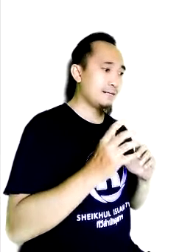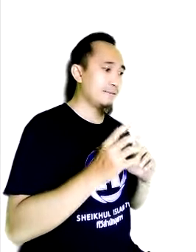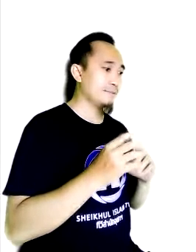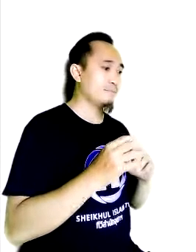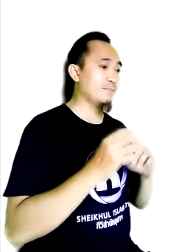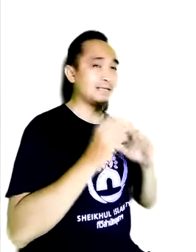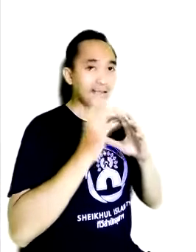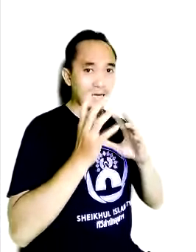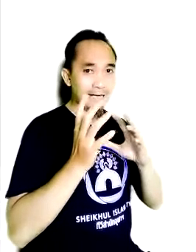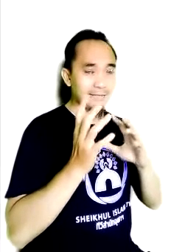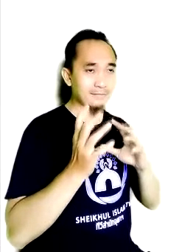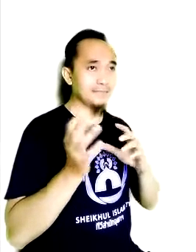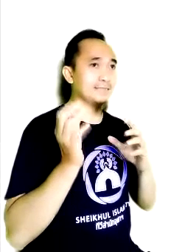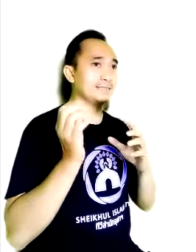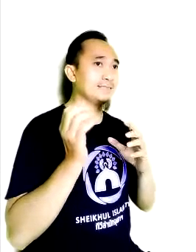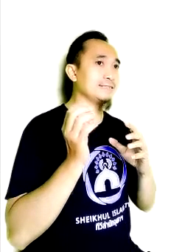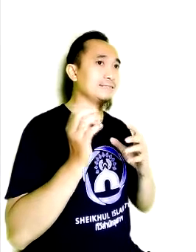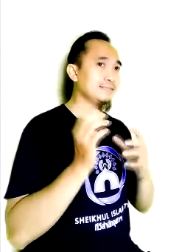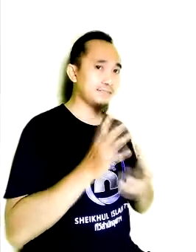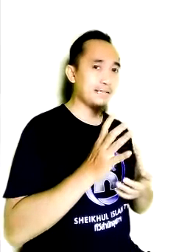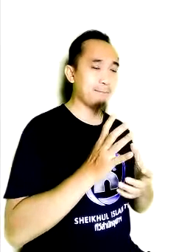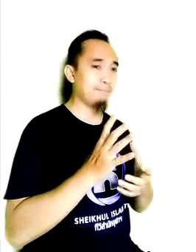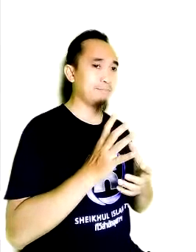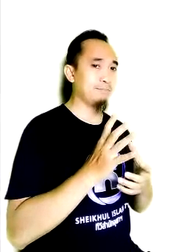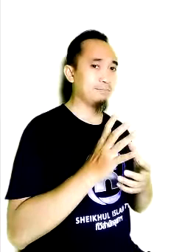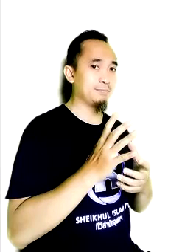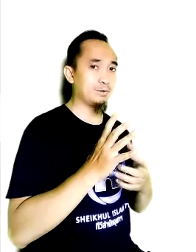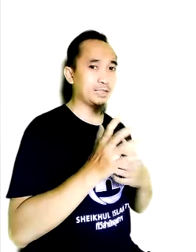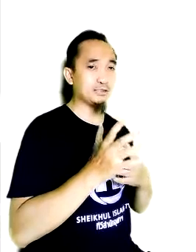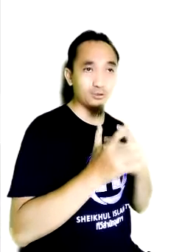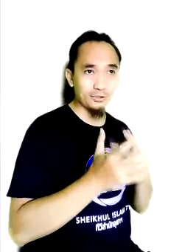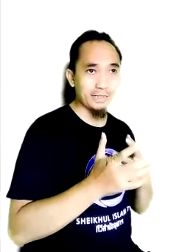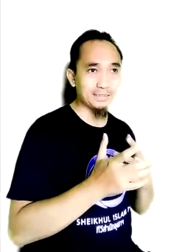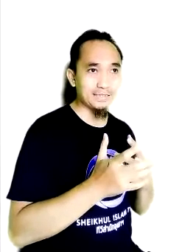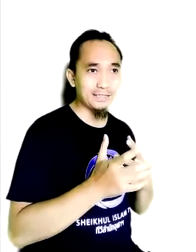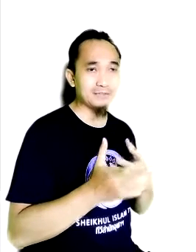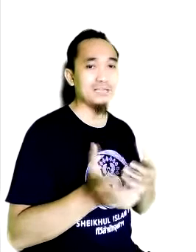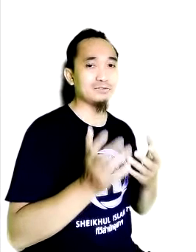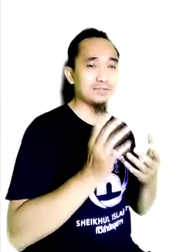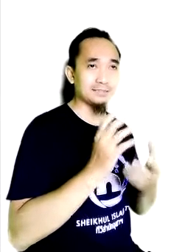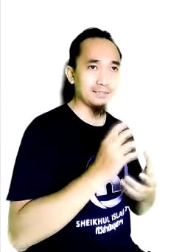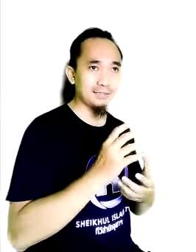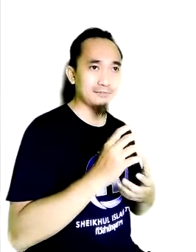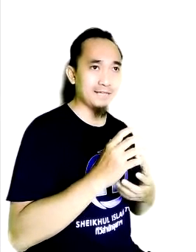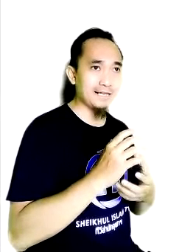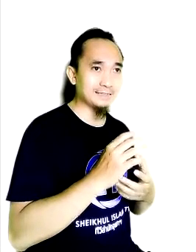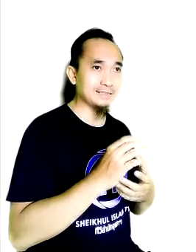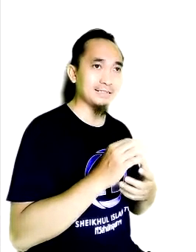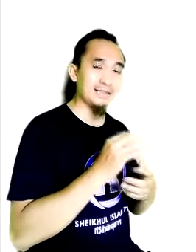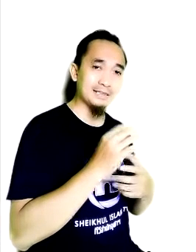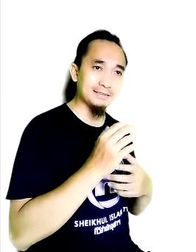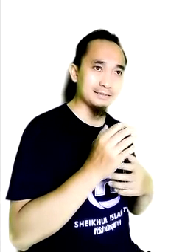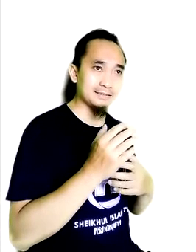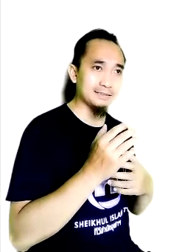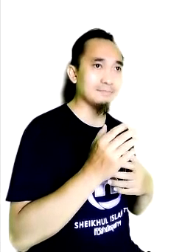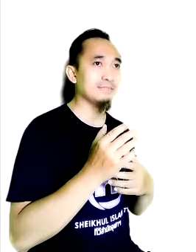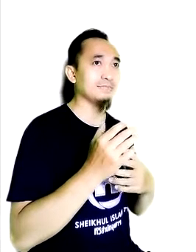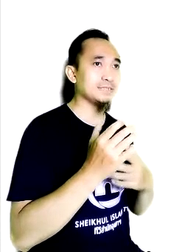benda bergerak menjadi diam. Oke, contohnya apa saja? Kemarin sudah sedikit diulas. Kita